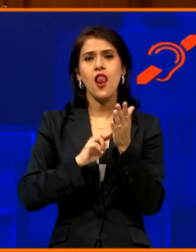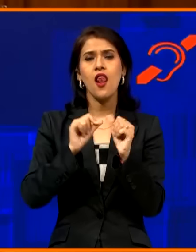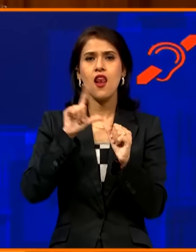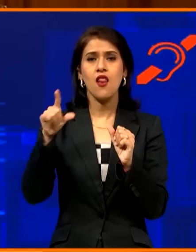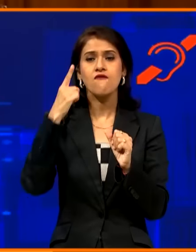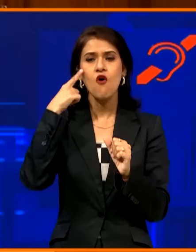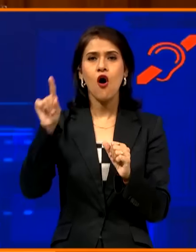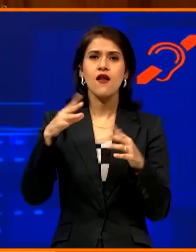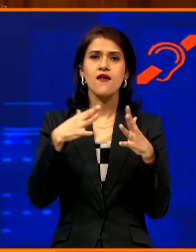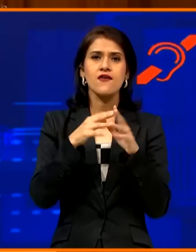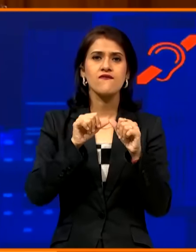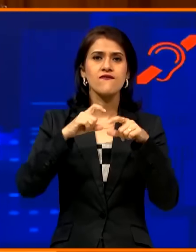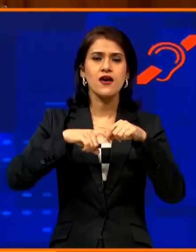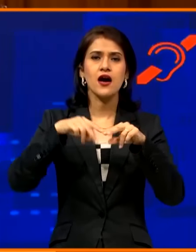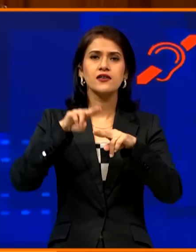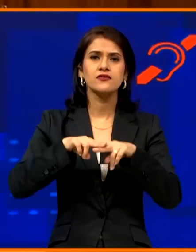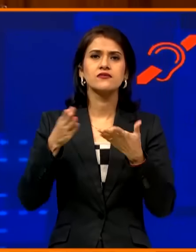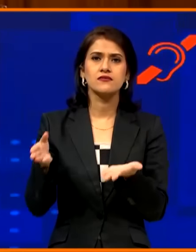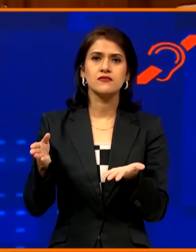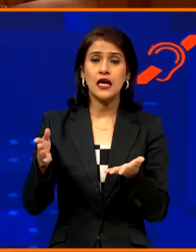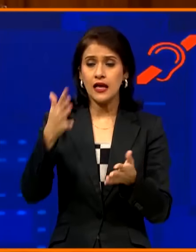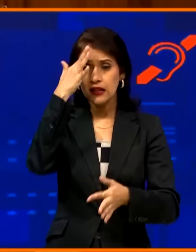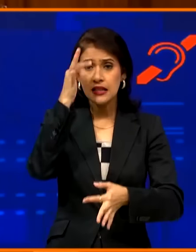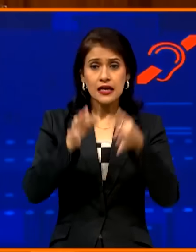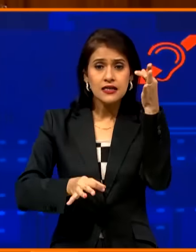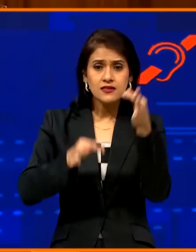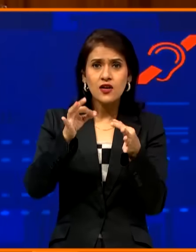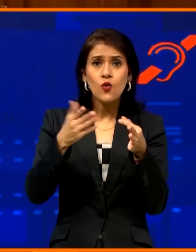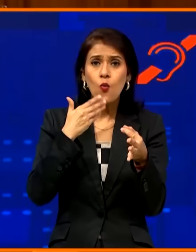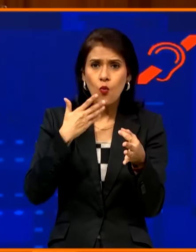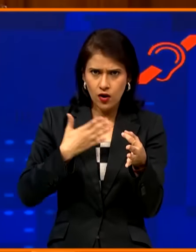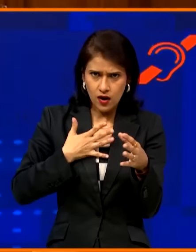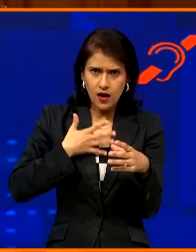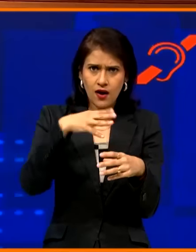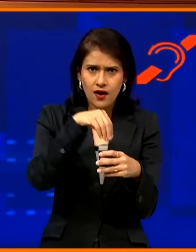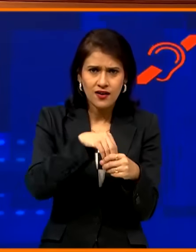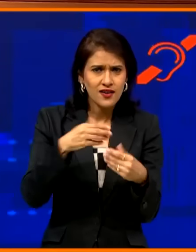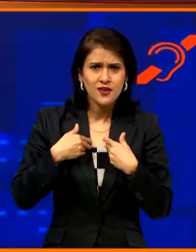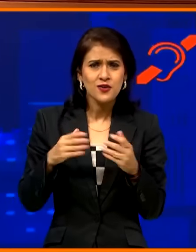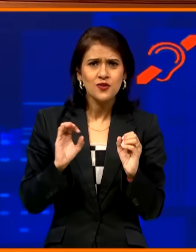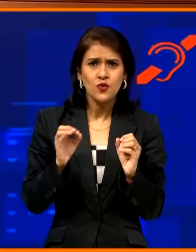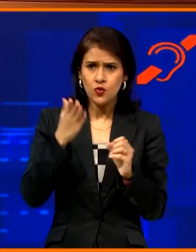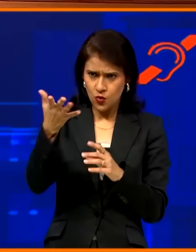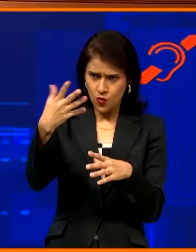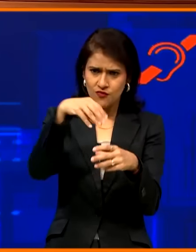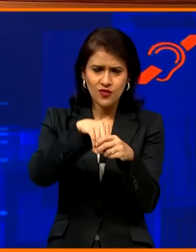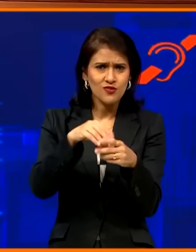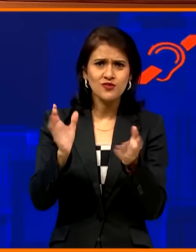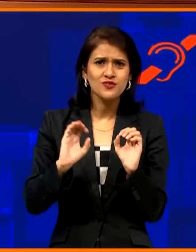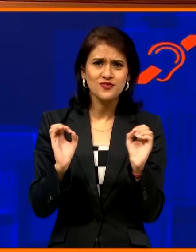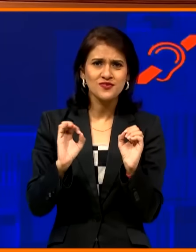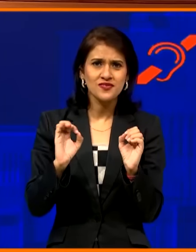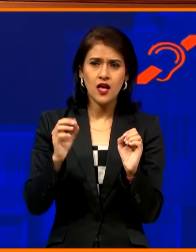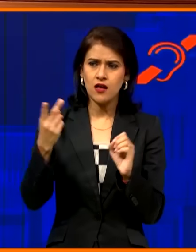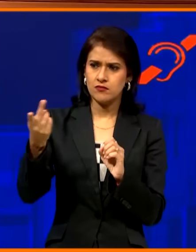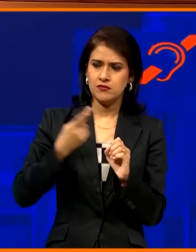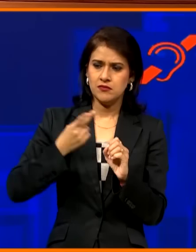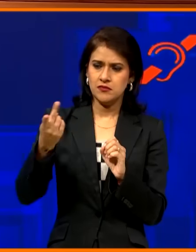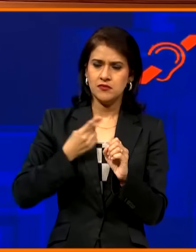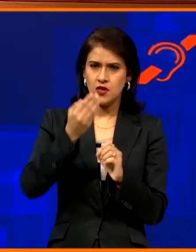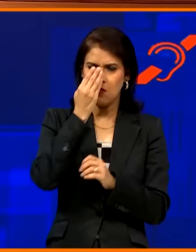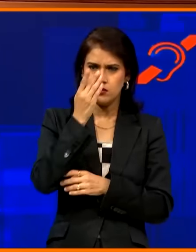ज जजमेंट देने वाले लोग होते हैं वो मैं नहीं बैठा हूंगा वहां आप नहीं होंगे कि भाई चलिए आप दिए दो मुसलमान है इन्होंने